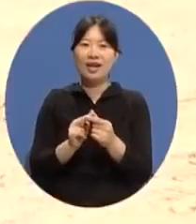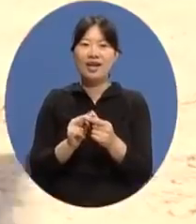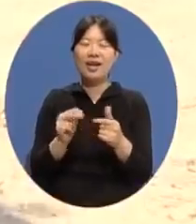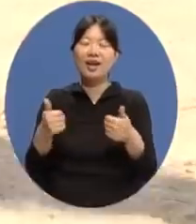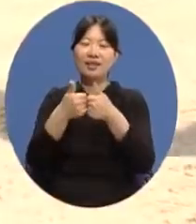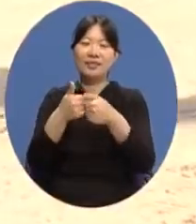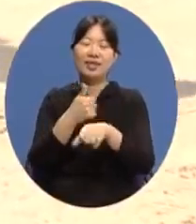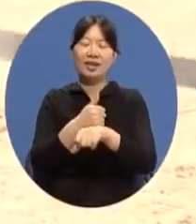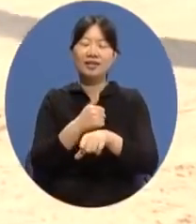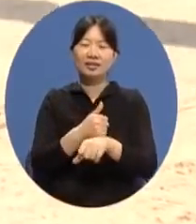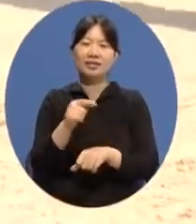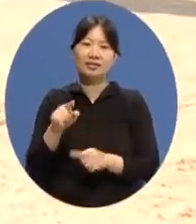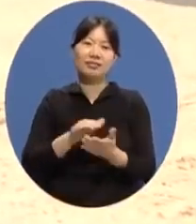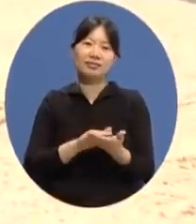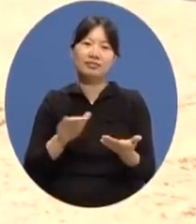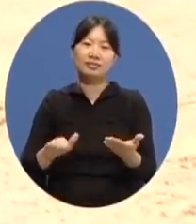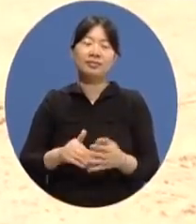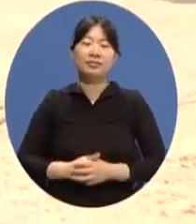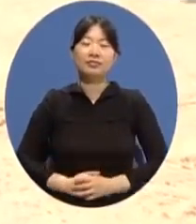겨루는 겁니다.